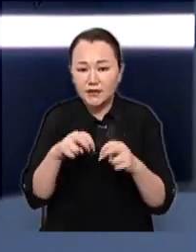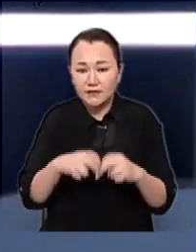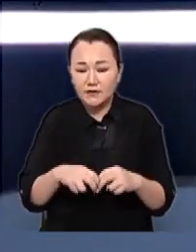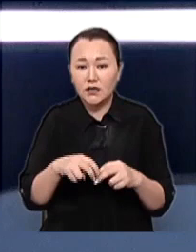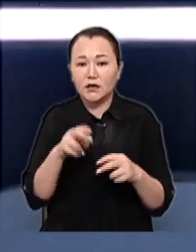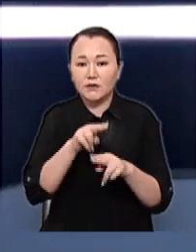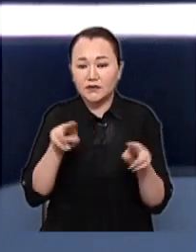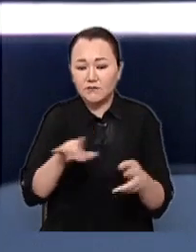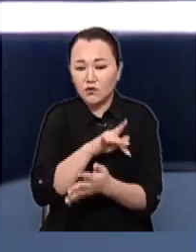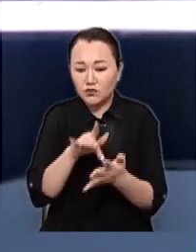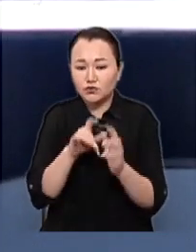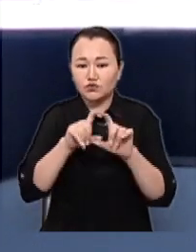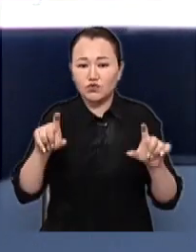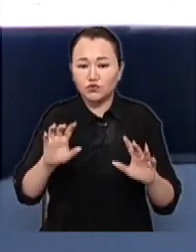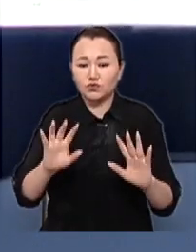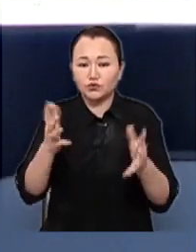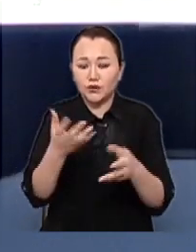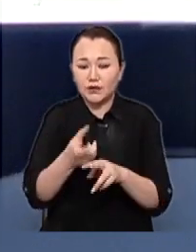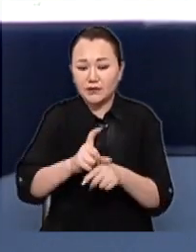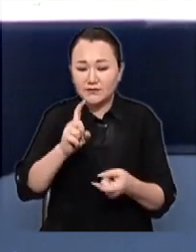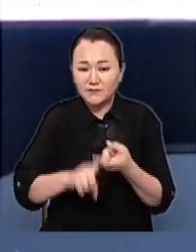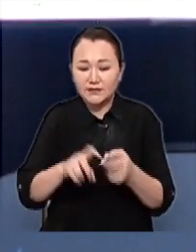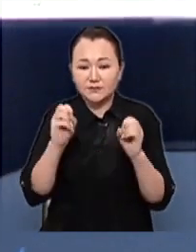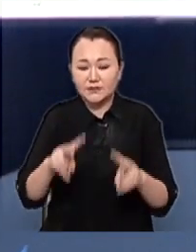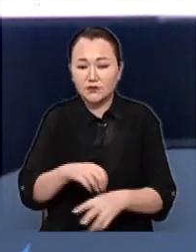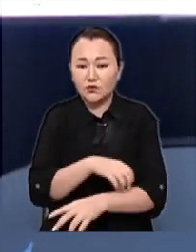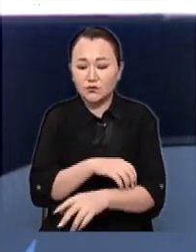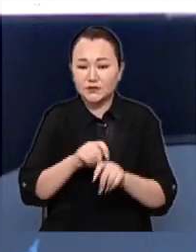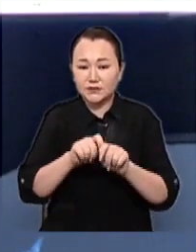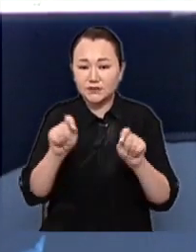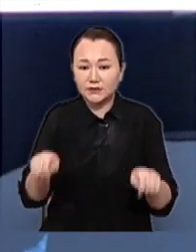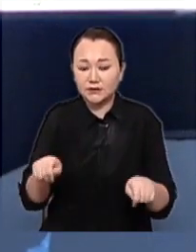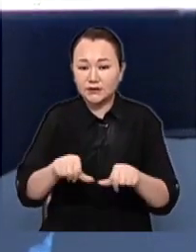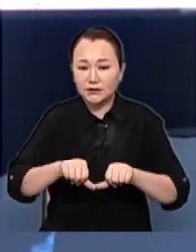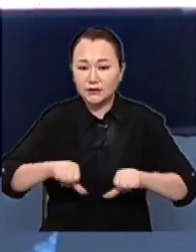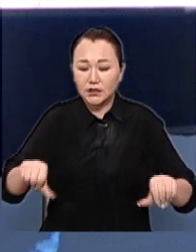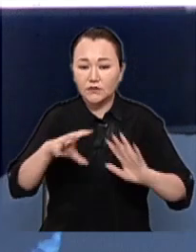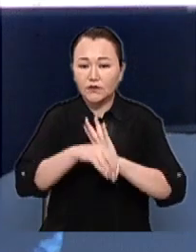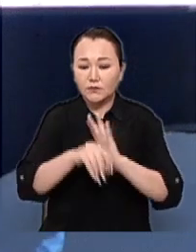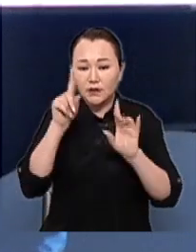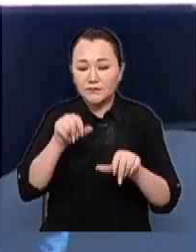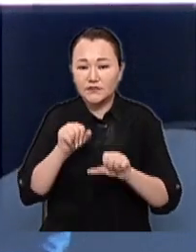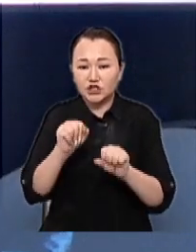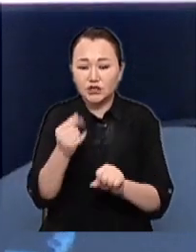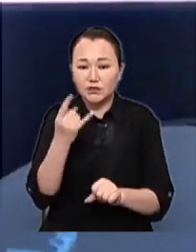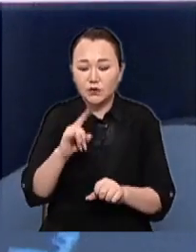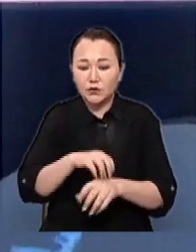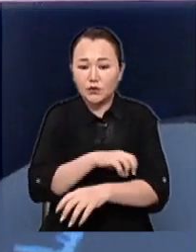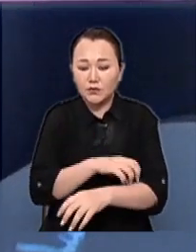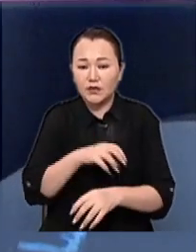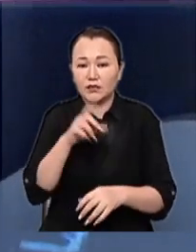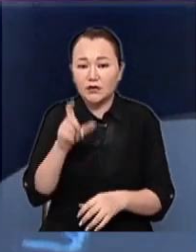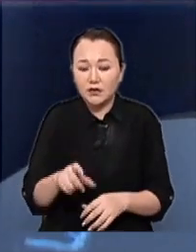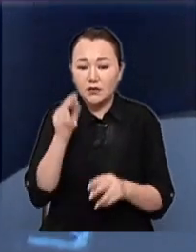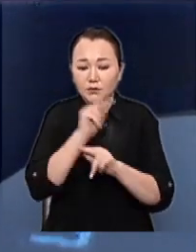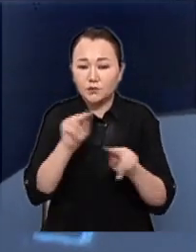Сондай-ақ Петропавл қаласының мектебінде болған оқиға бойынша арнайы комиссия құрылды. Құрамына балалардың құқықтарын қорғау комитетінің білім